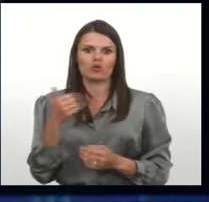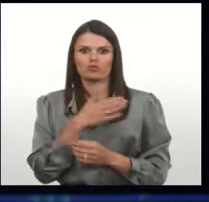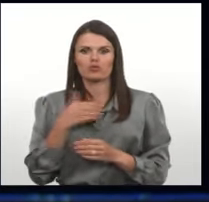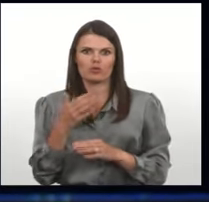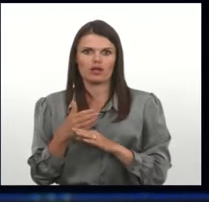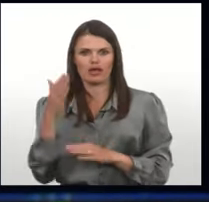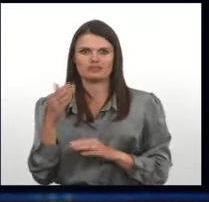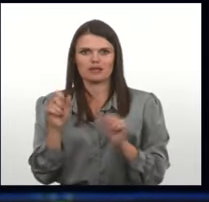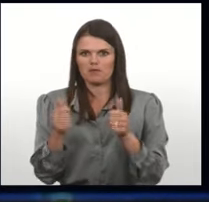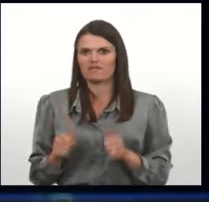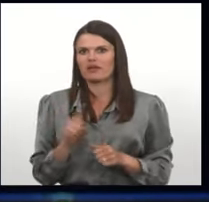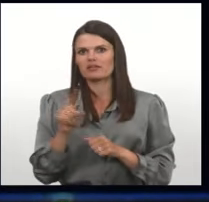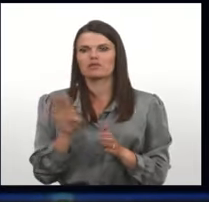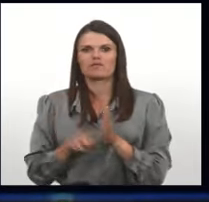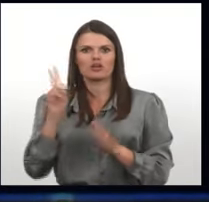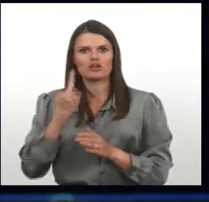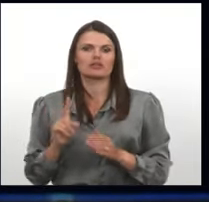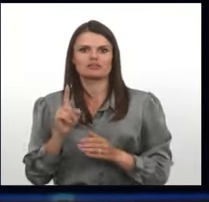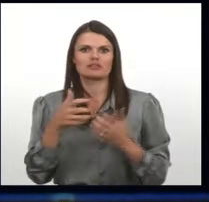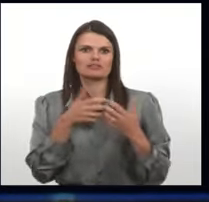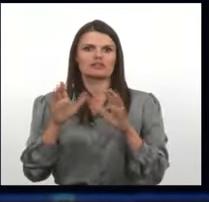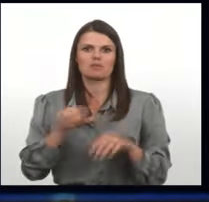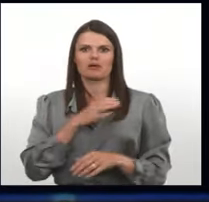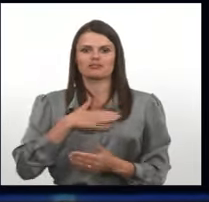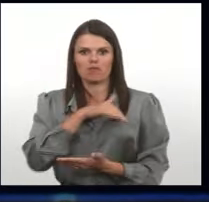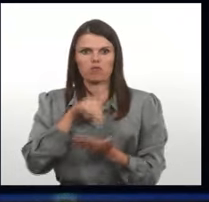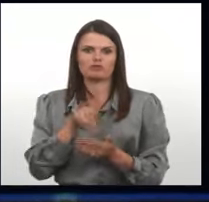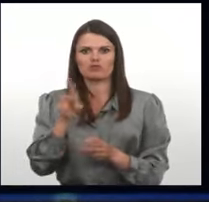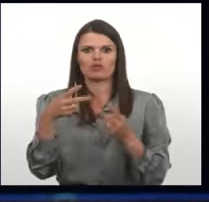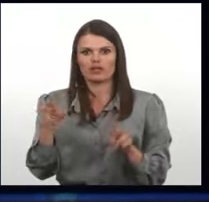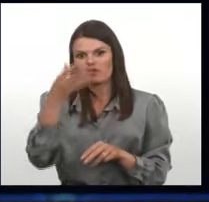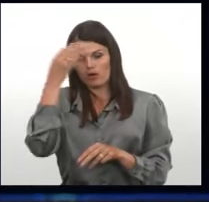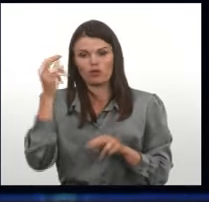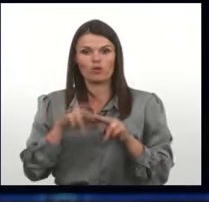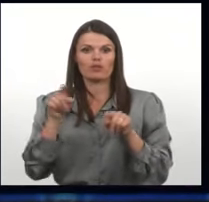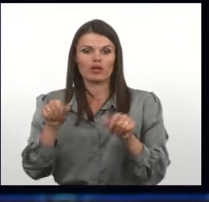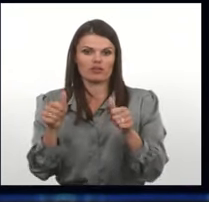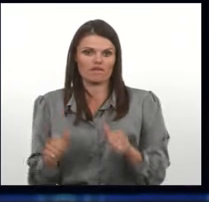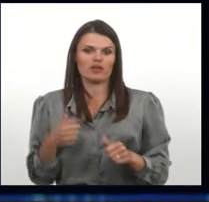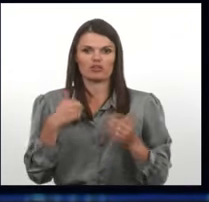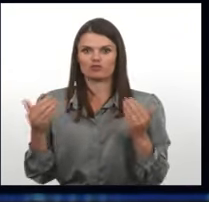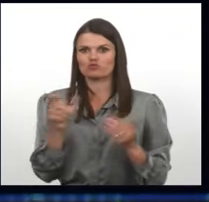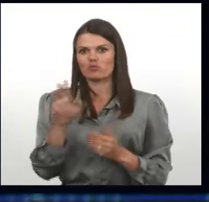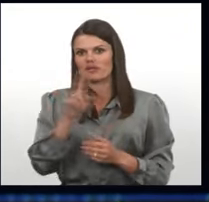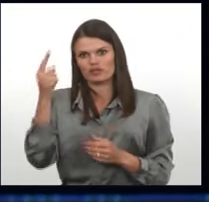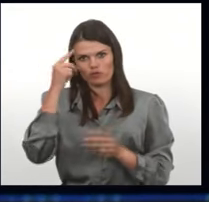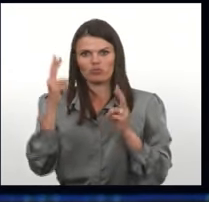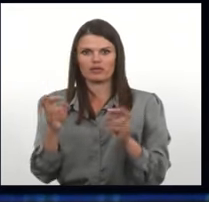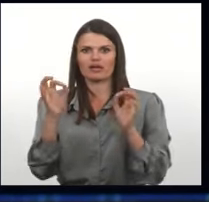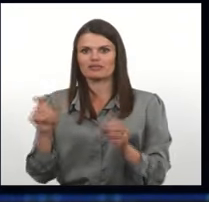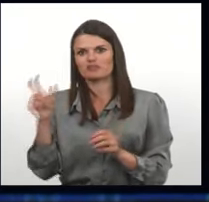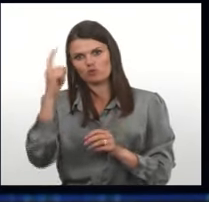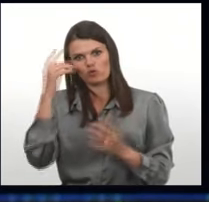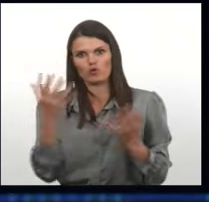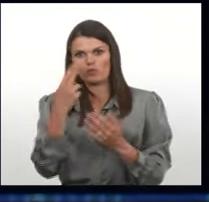asiem līdzekļiem, ir vienkārši Izraels cīņa par savu pastāvēšanu. To mums nevajadzētu aizmirst. Un tādā ziņā es šobrīd nedomāju, ka ir īstais mirklis domāt vismaz